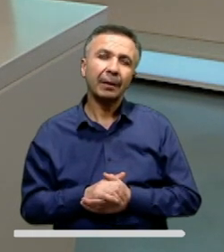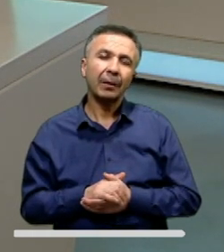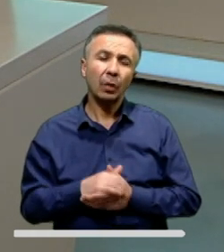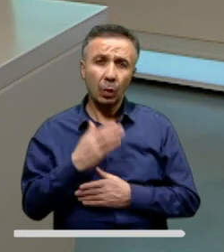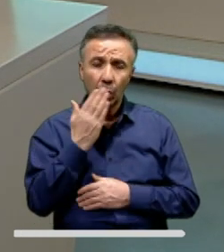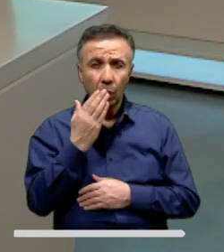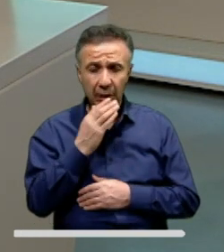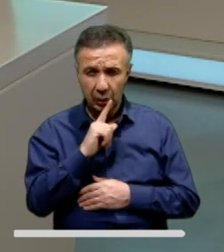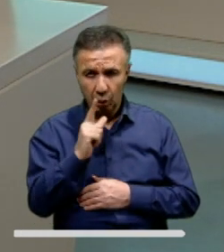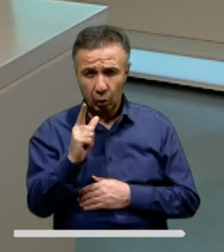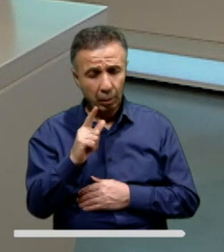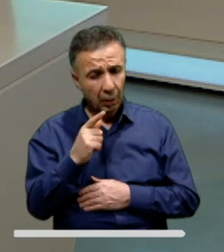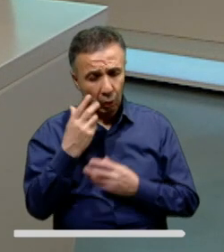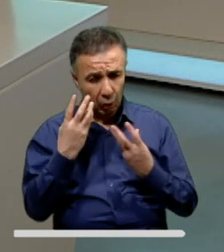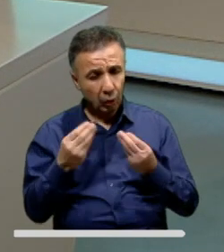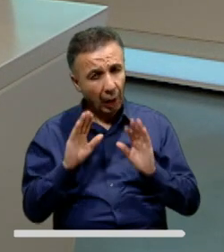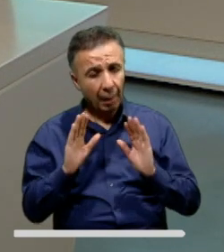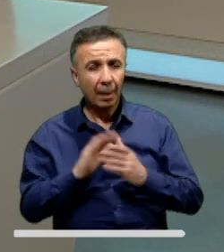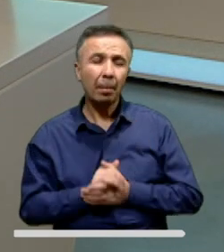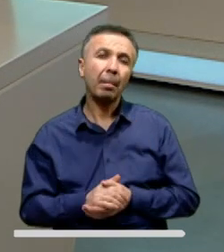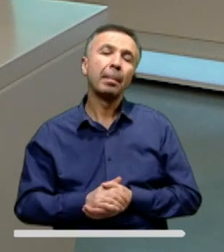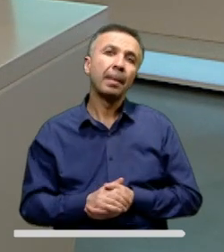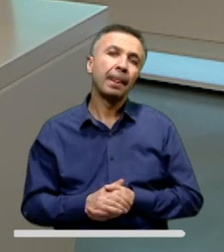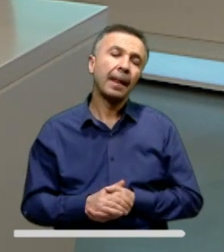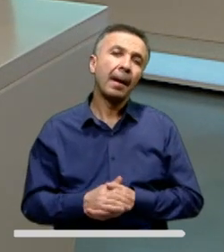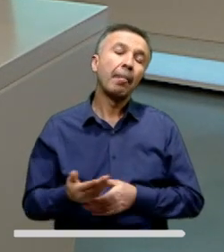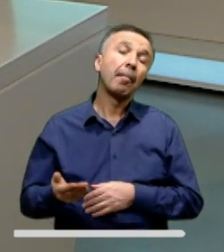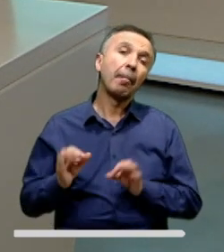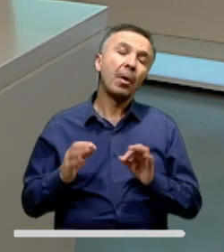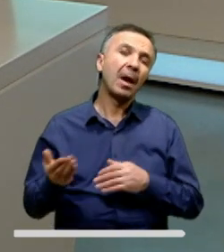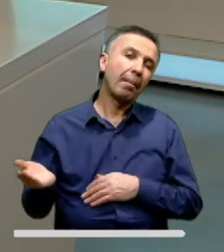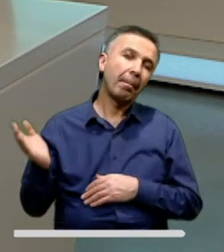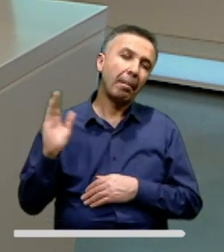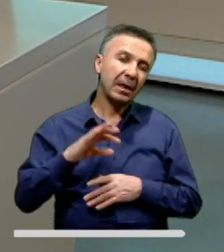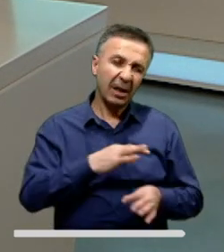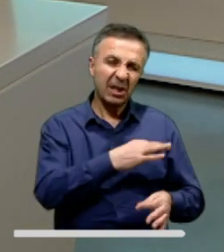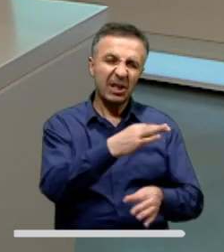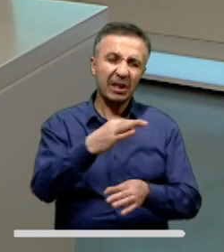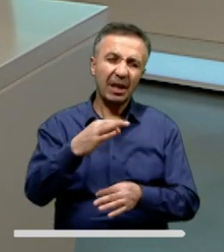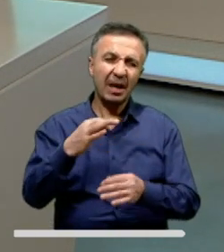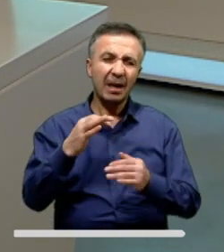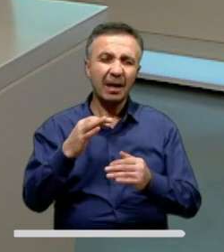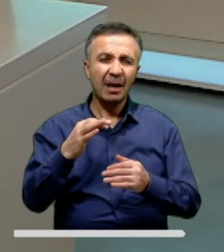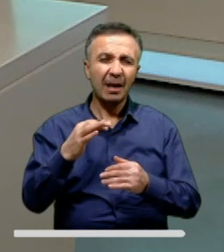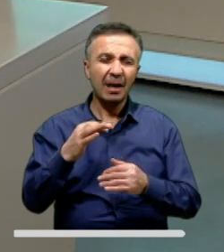sesle okuyabilirler. Ama böyle başkalarını rahatsız edecek bir tarzda